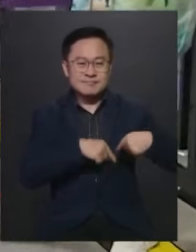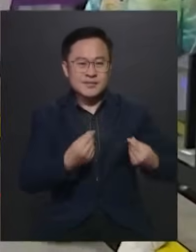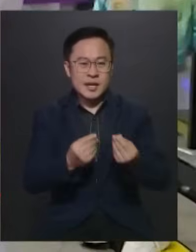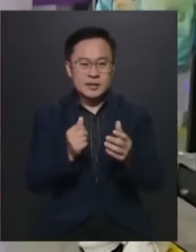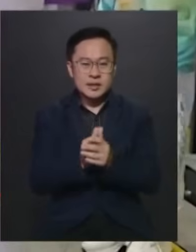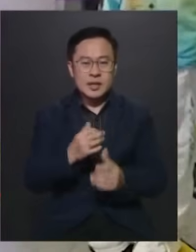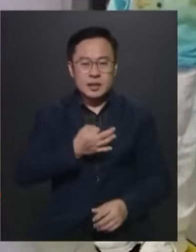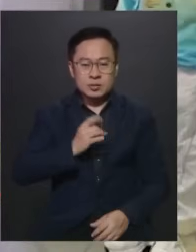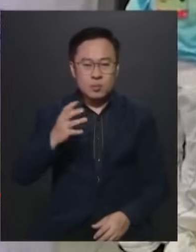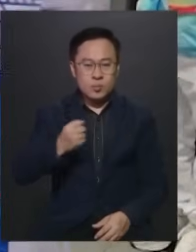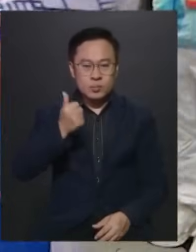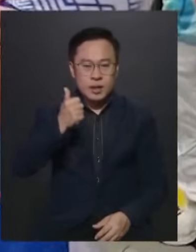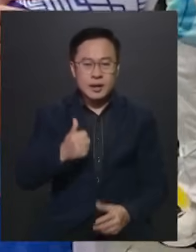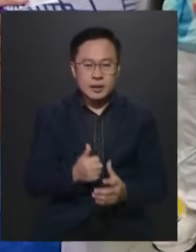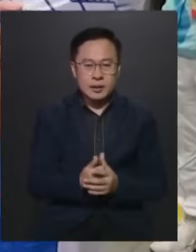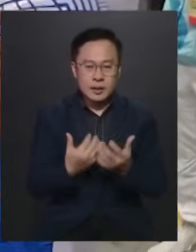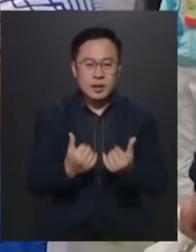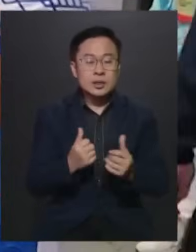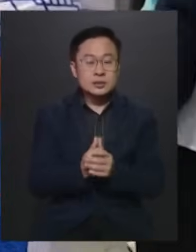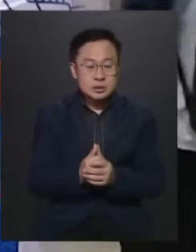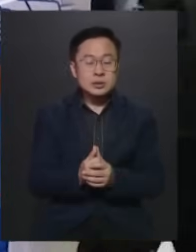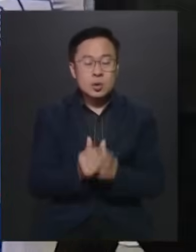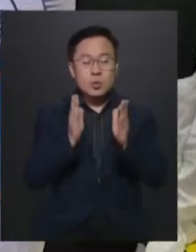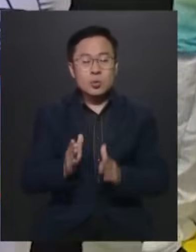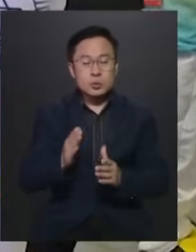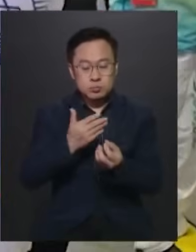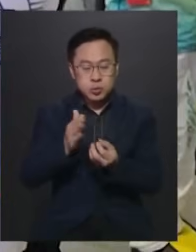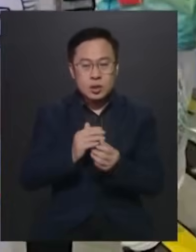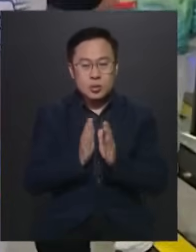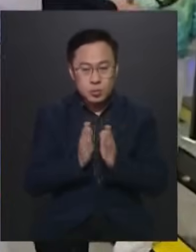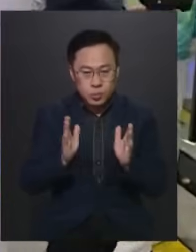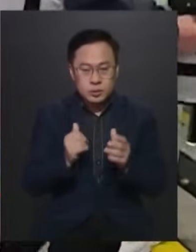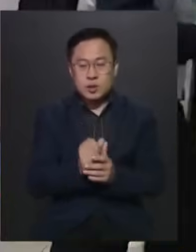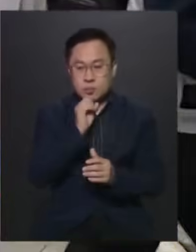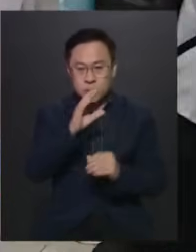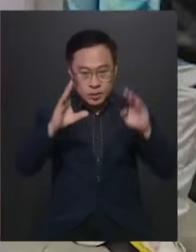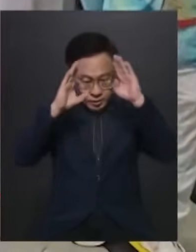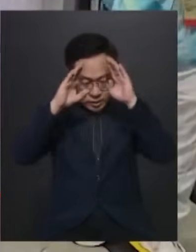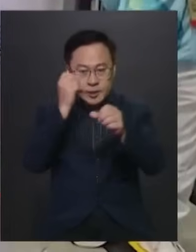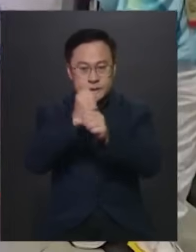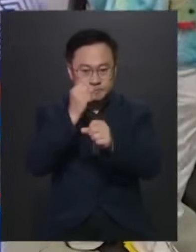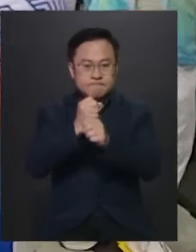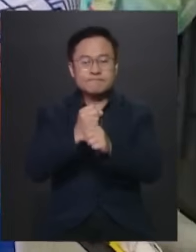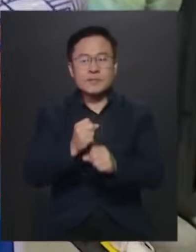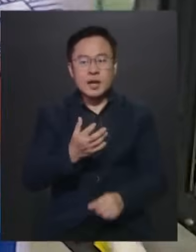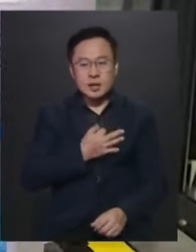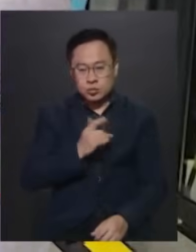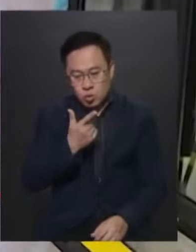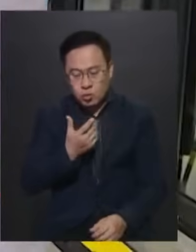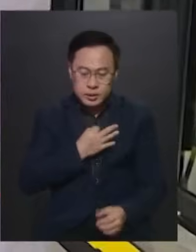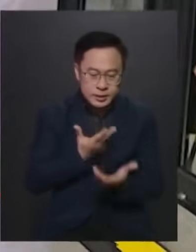รักษาแชมป์ไว้ได้อีกครั้งซึ่งลุ่งโรจนก็ได้ขอบคุณและบอกกับท่านประธานว่าจะขอทำผลงานในรายการที่เหลือออกมาให้ดีที่